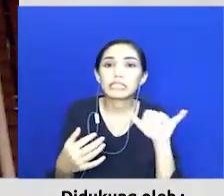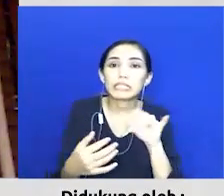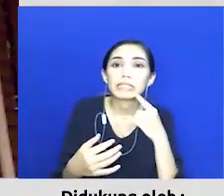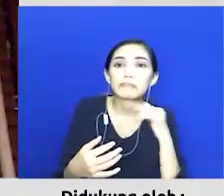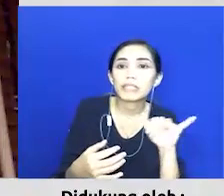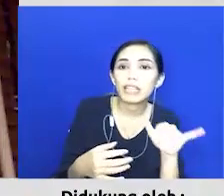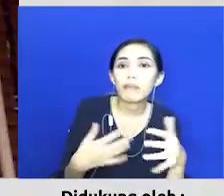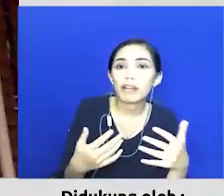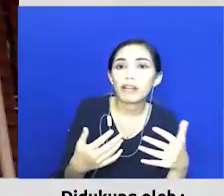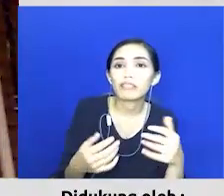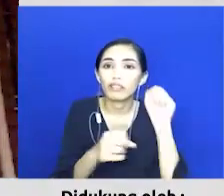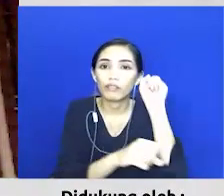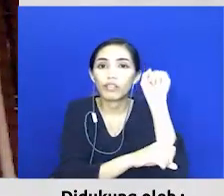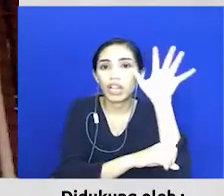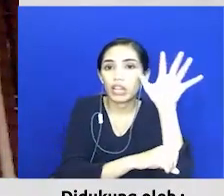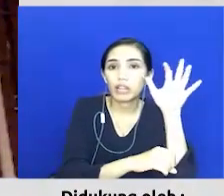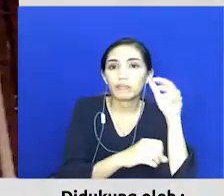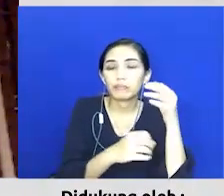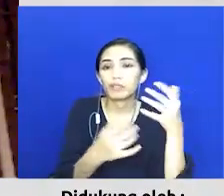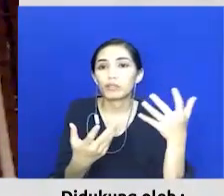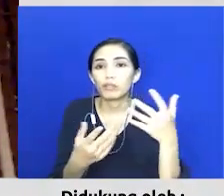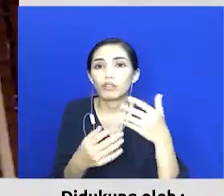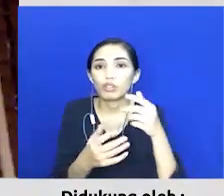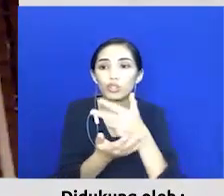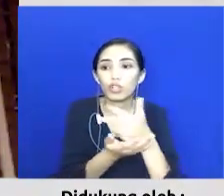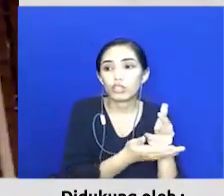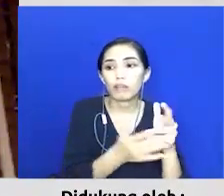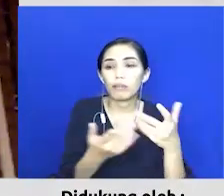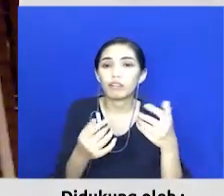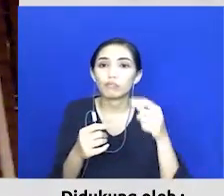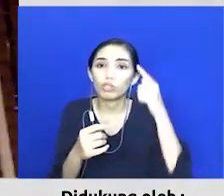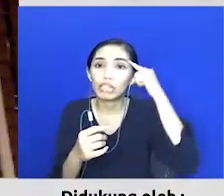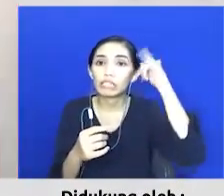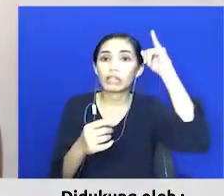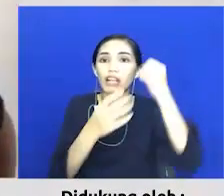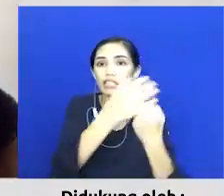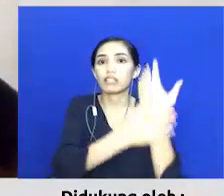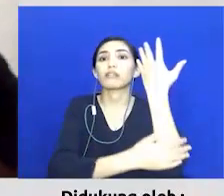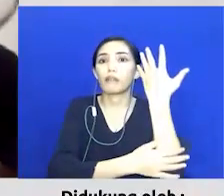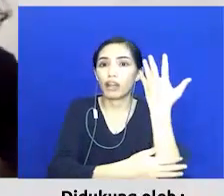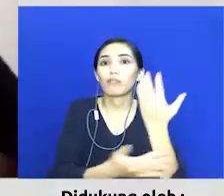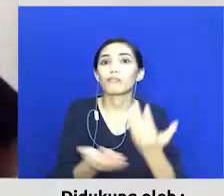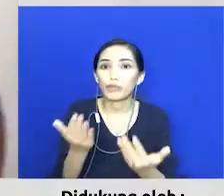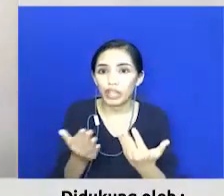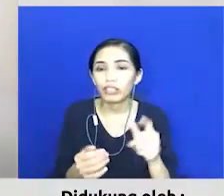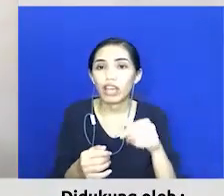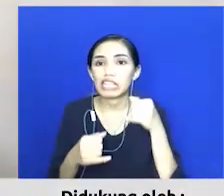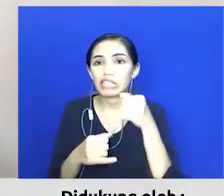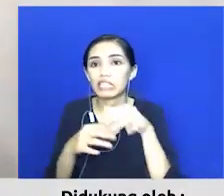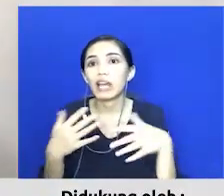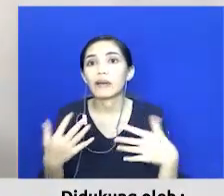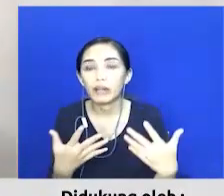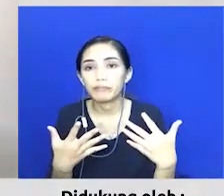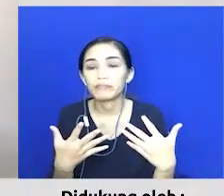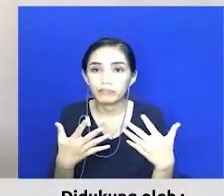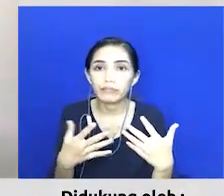Kalau toh tidak bisa syuting tapi mulai bicara betapa pentingnya nih mengembangkan gagasan. Misalnya kayak gitu loh. Jadi kan intinya memang kelihatannya